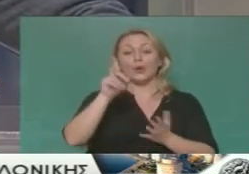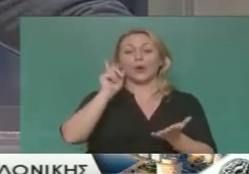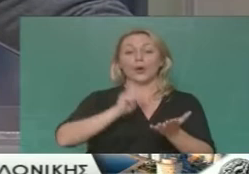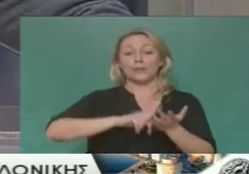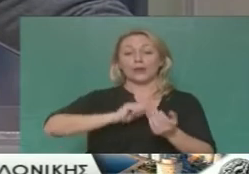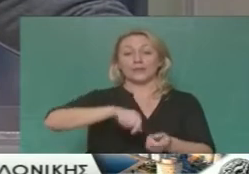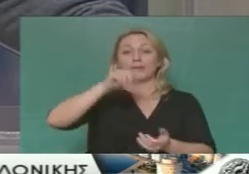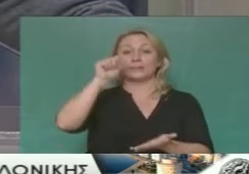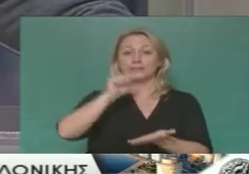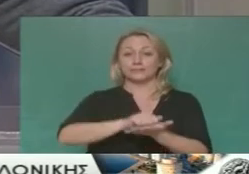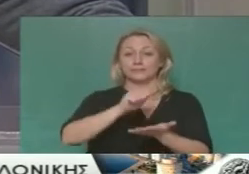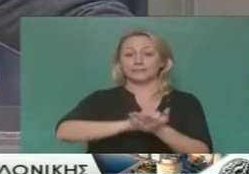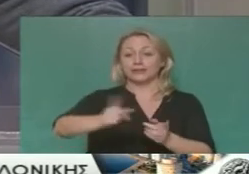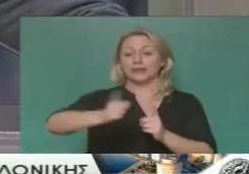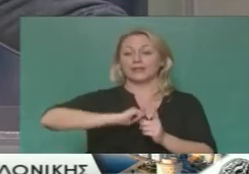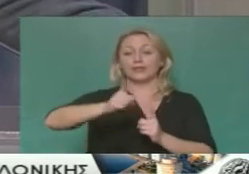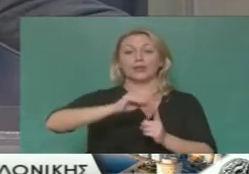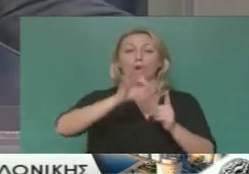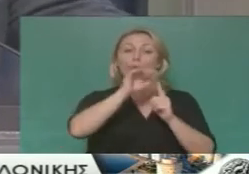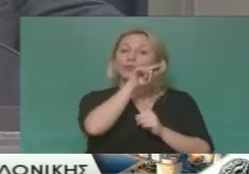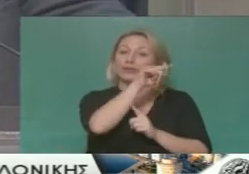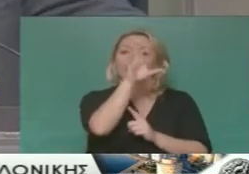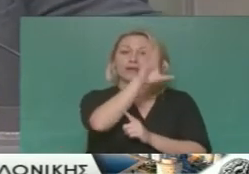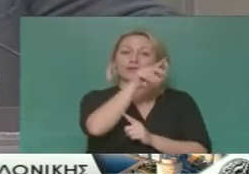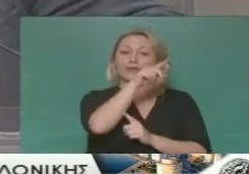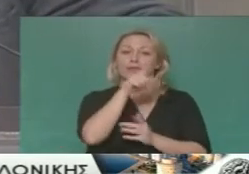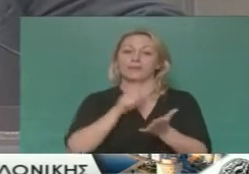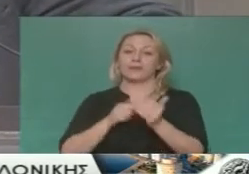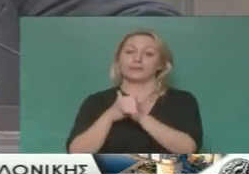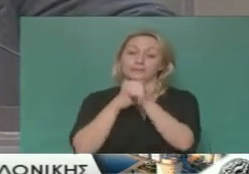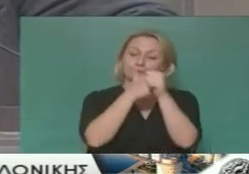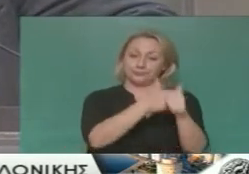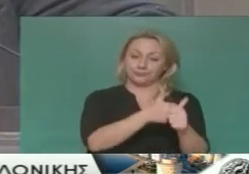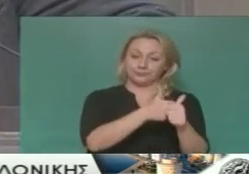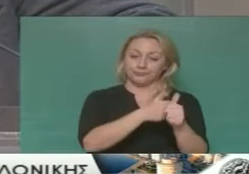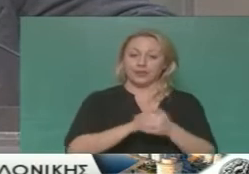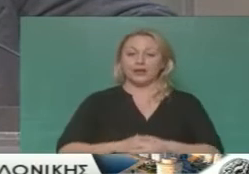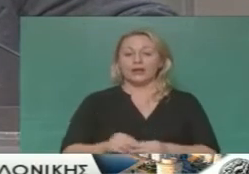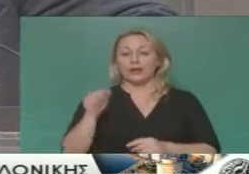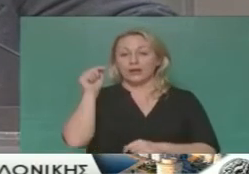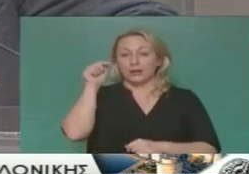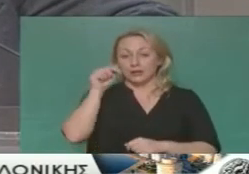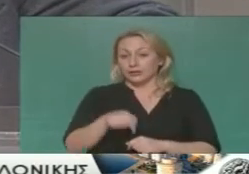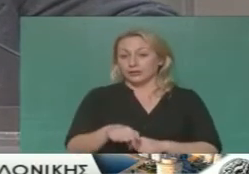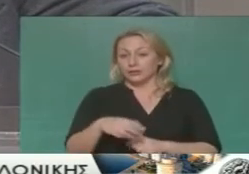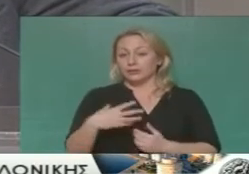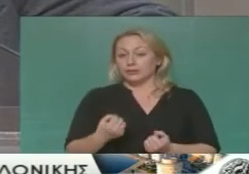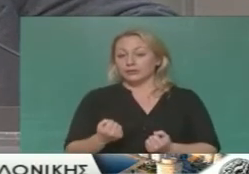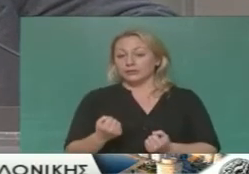η δημοπράτηση των γραμμών σύμφωνα με την οδηγία. Εδώ όμως έχουμε να δούμε